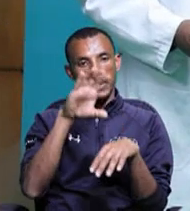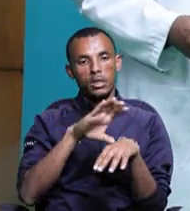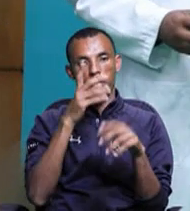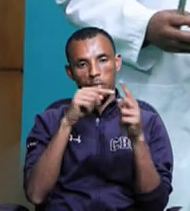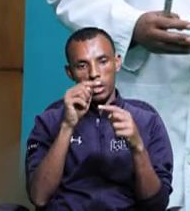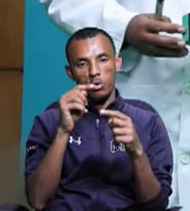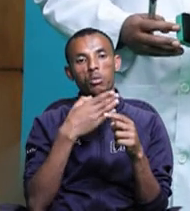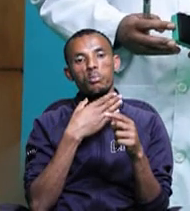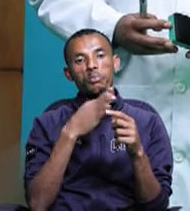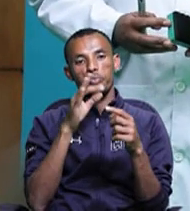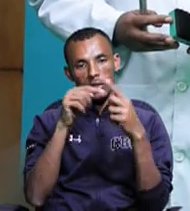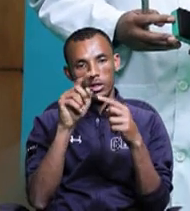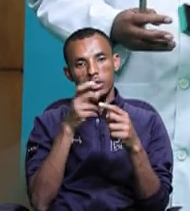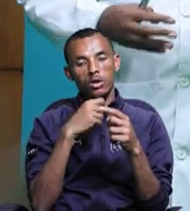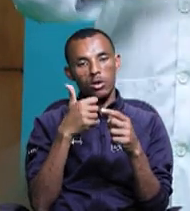በቤታችሁ ሆናችሁ